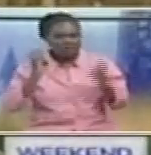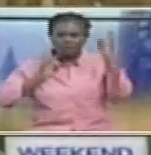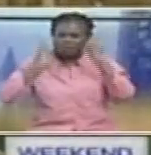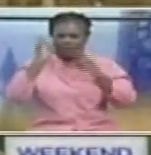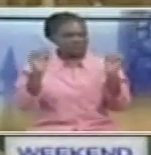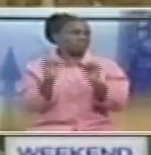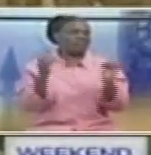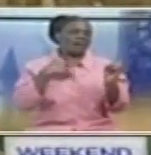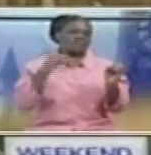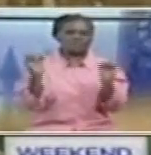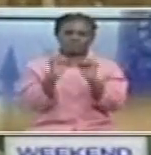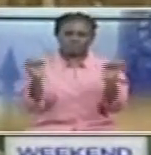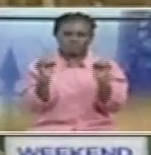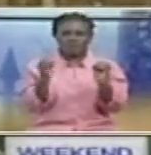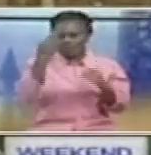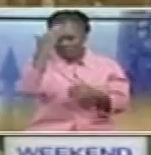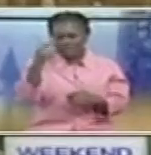June 2012.